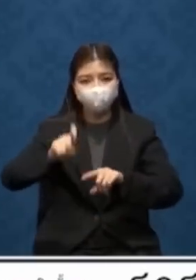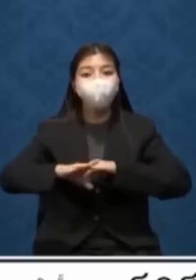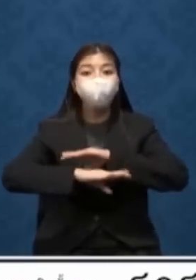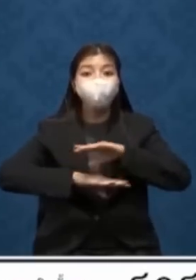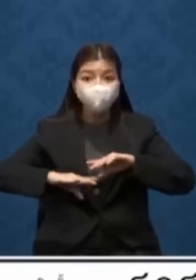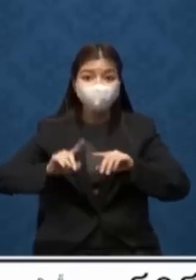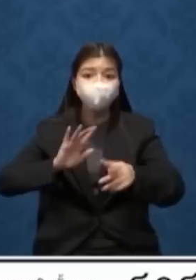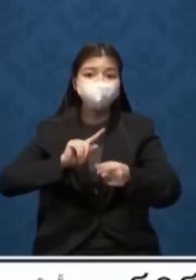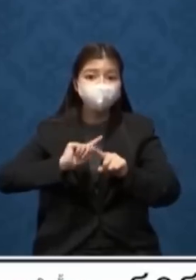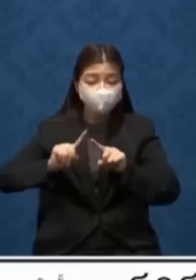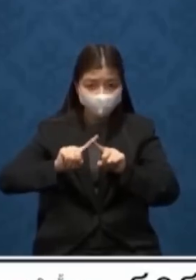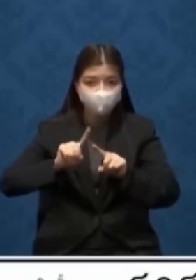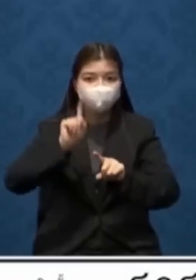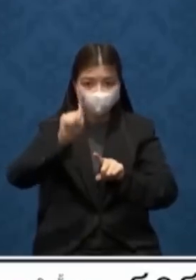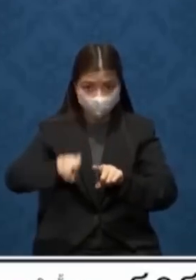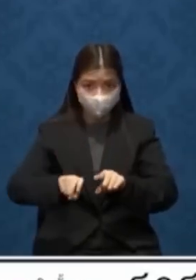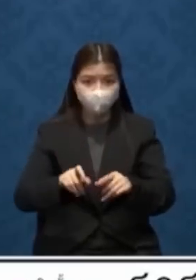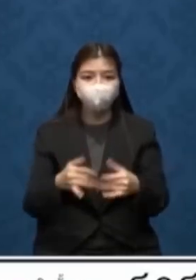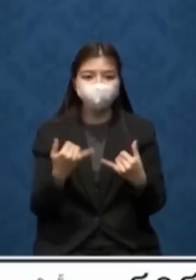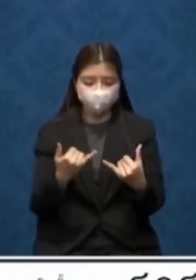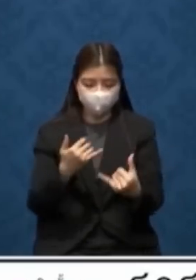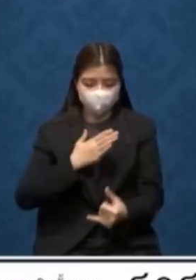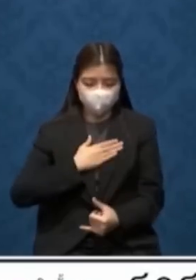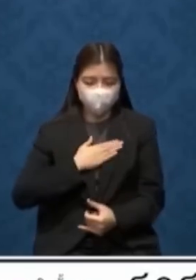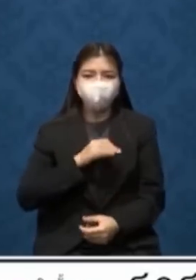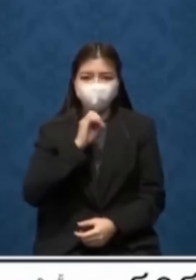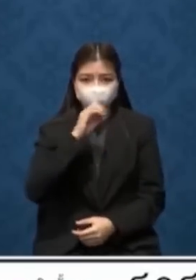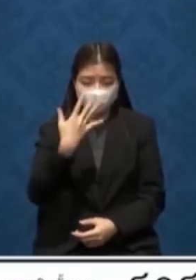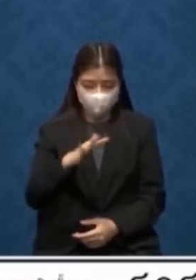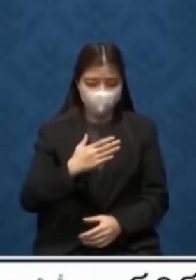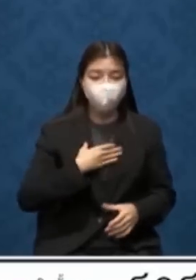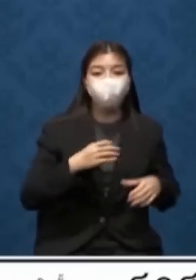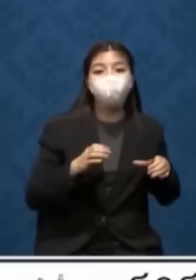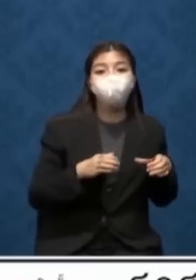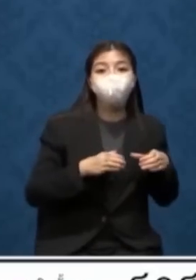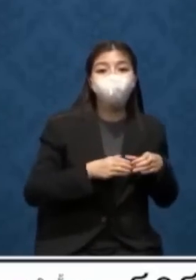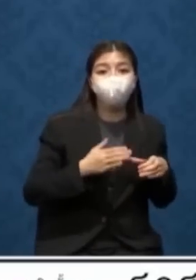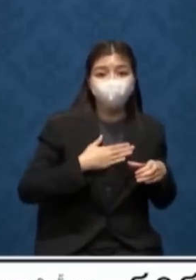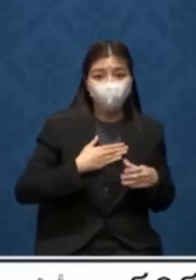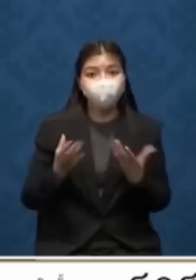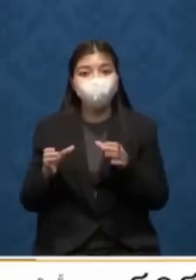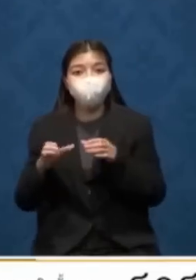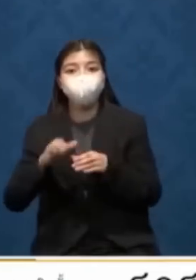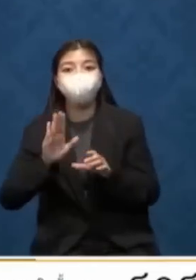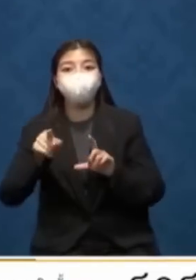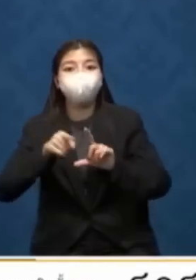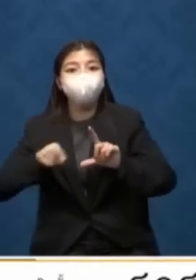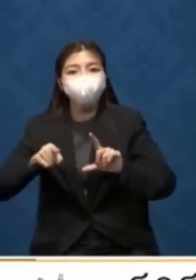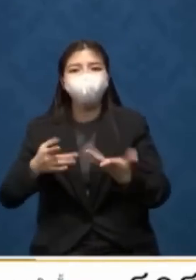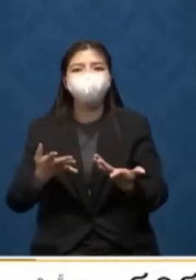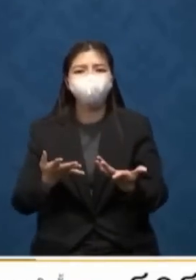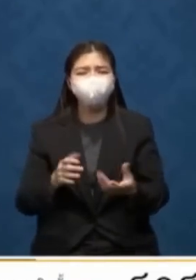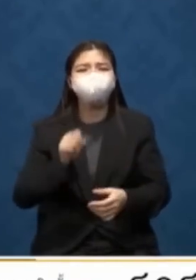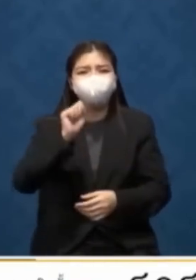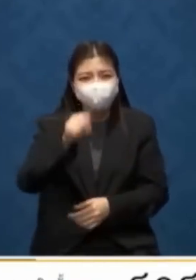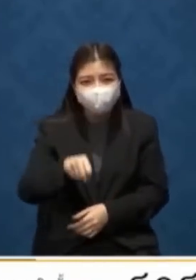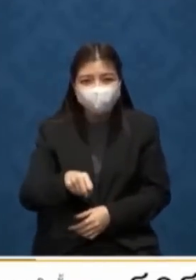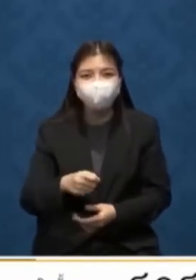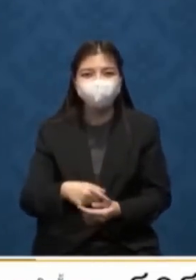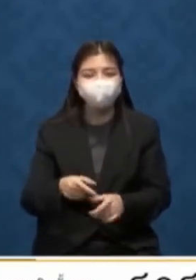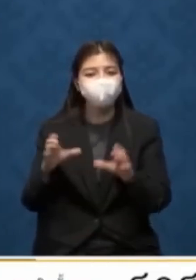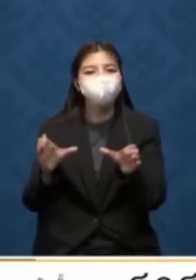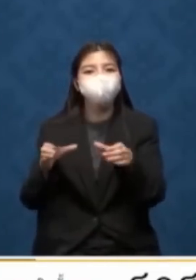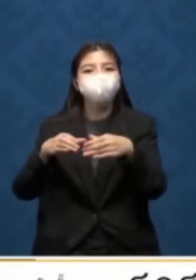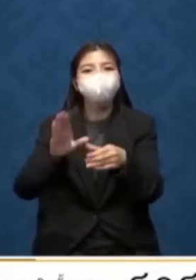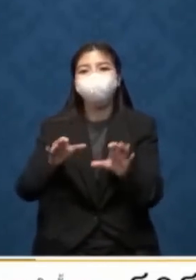ะครับและผมก็ยืนยันนะครับพรรคผมกับพรรคท่านก็ไม่ได้มีผมก็เชื่อว่าพรรคก้าวไกลของท่านก็ไม่ได้เกี่ยวข้องกับใครจะไปทำผิดก้าวไกลก็คงไม่ได้ไ